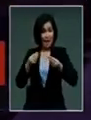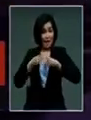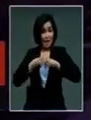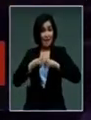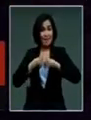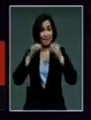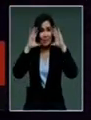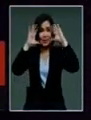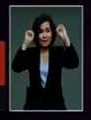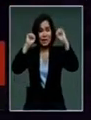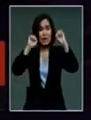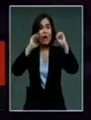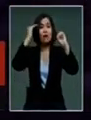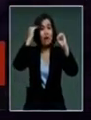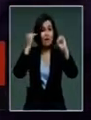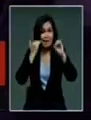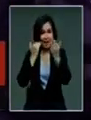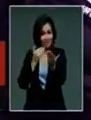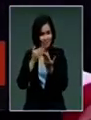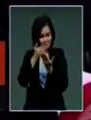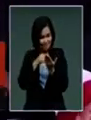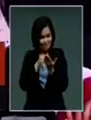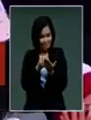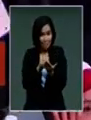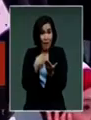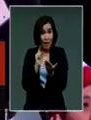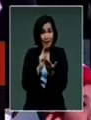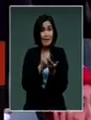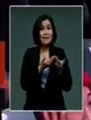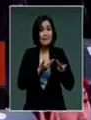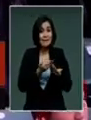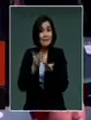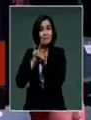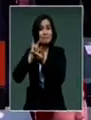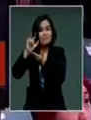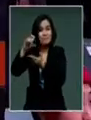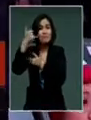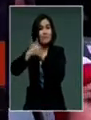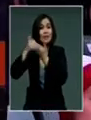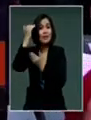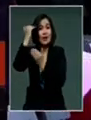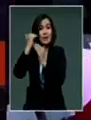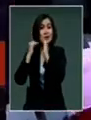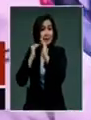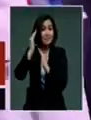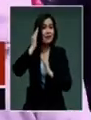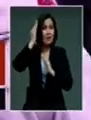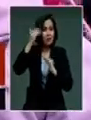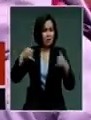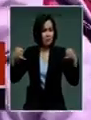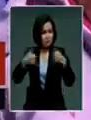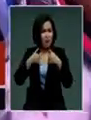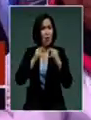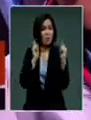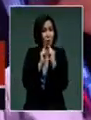ใต้ที่ทำเนียบประธานาธิบดีนะครับเพื่อเชิญให้เดินทางไปเยือนกรุงเปียงยางในอนาคตอันใกล้นี้ซึ่งจะเป็นการหารือกัน